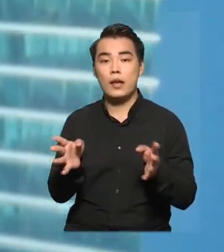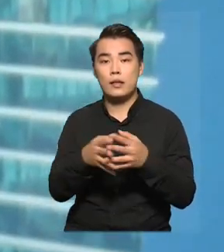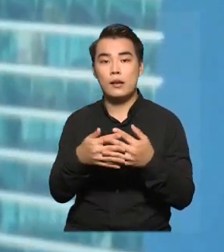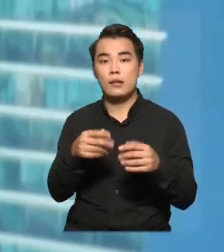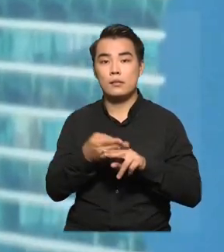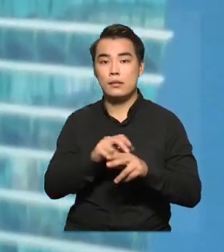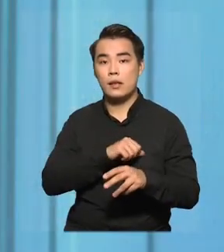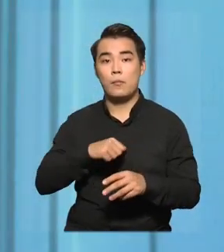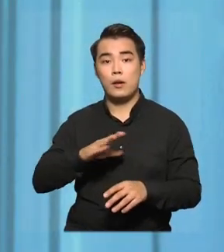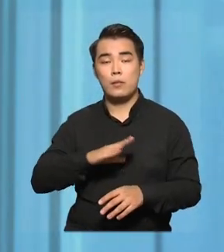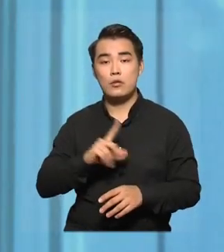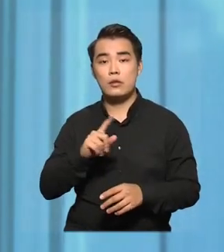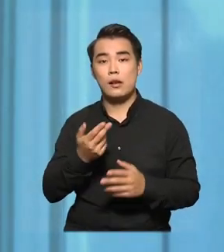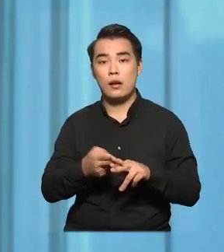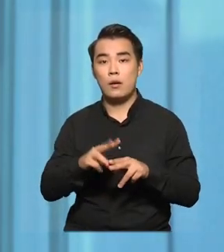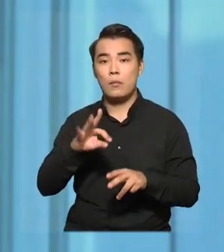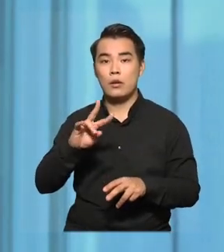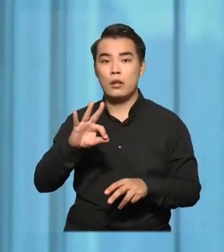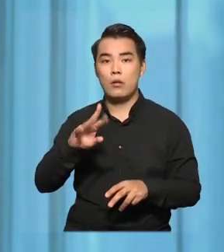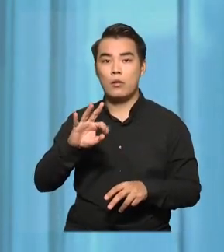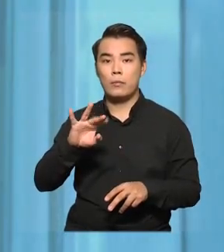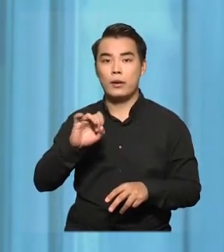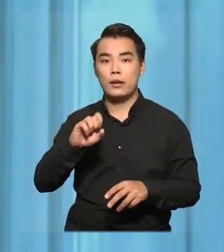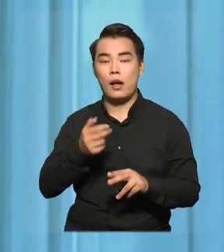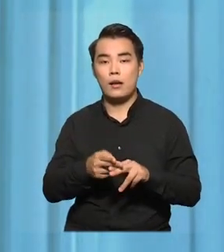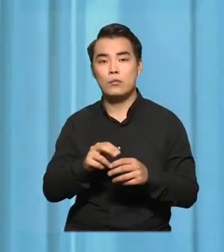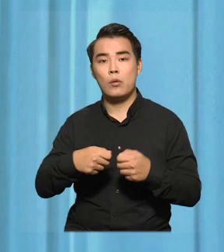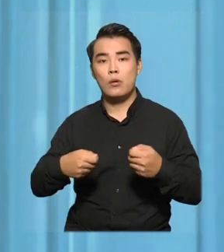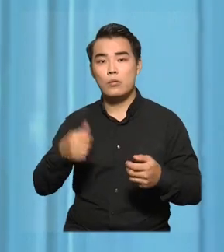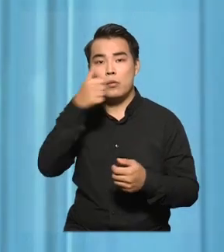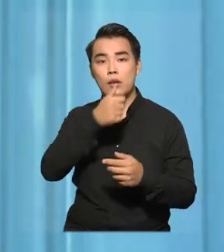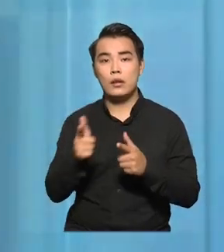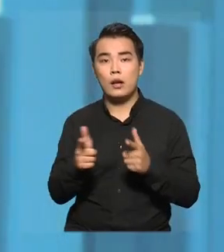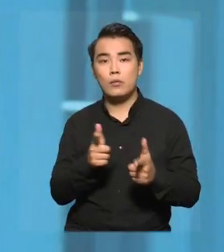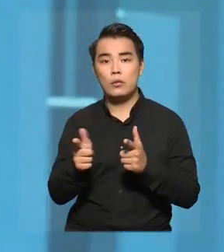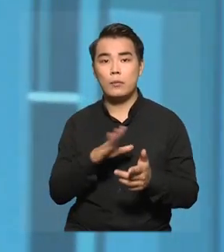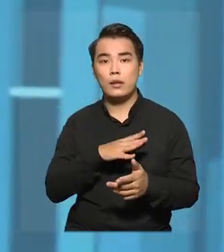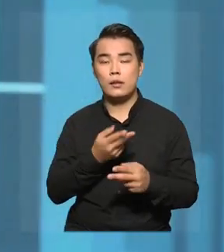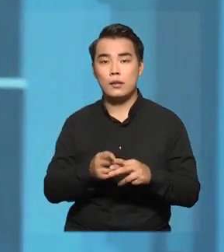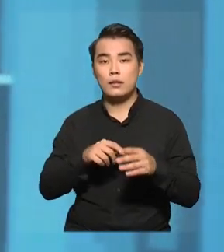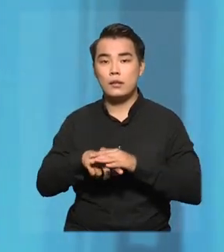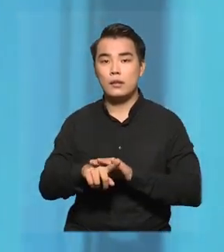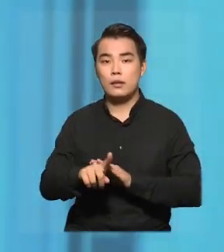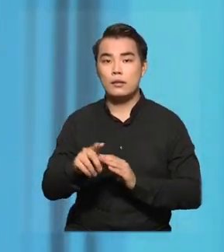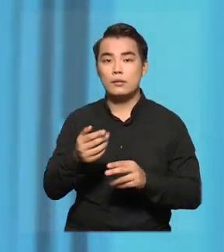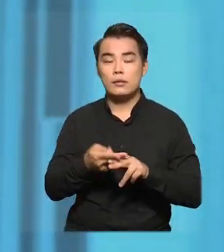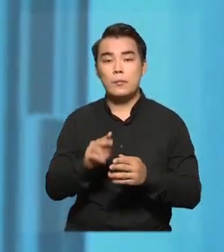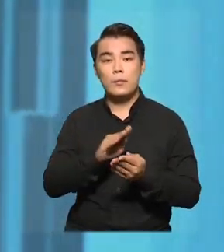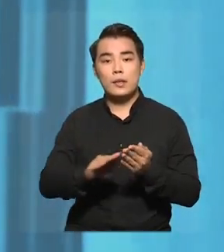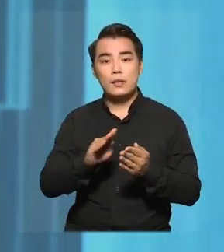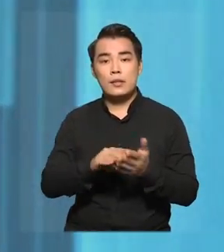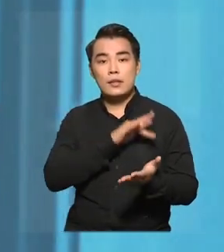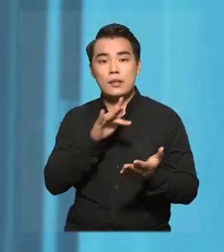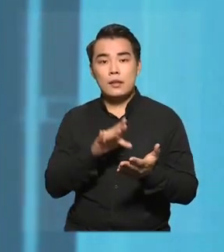тәнті етті. Ол өзінің моноопералық бағдарламасын ұзақ жылдар бойы дайындаған. Дарынды балаларға арналған инновациялық шығармашылық